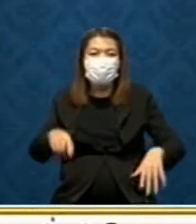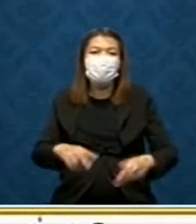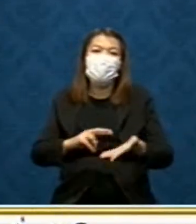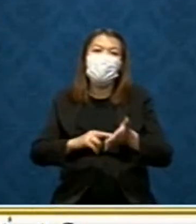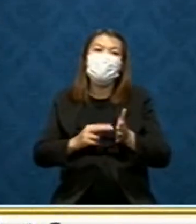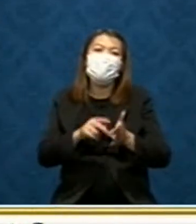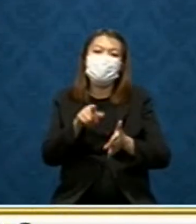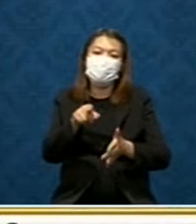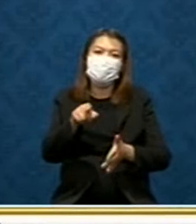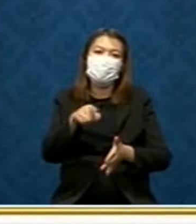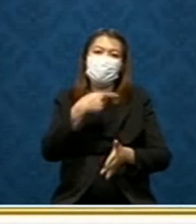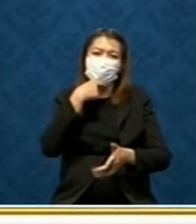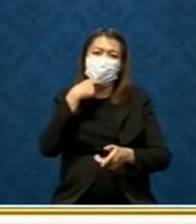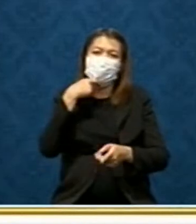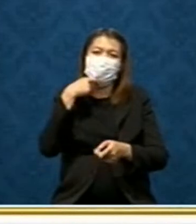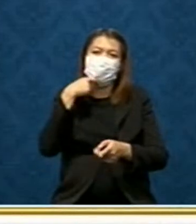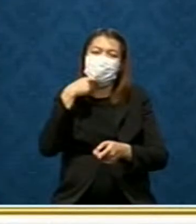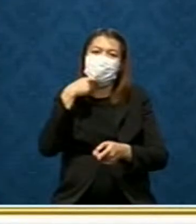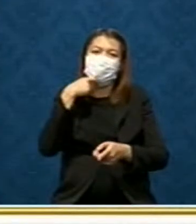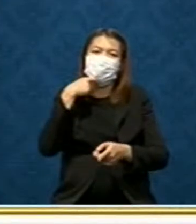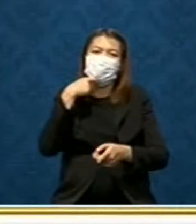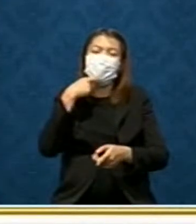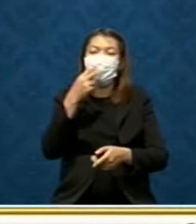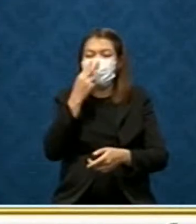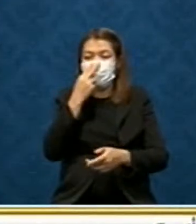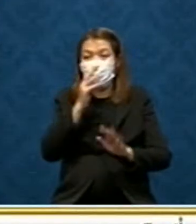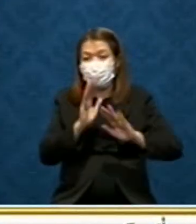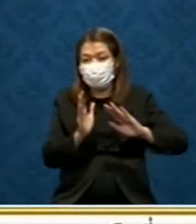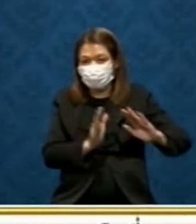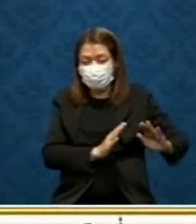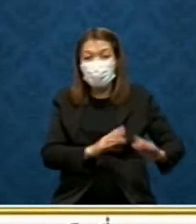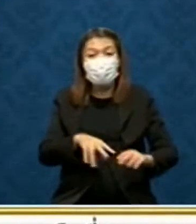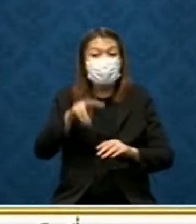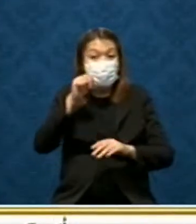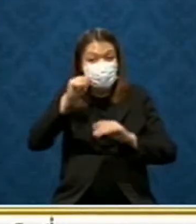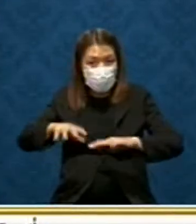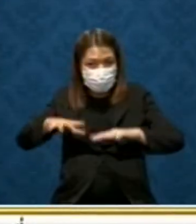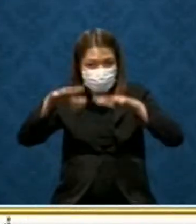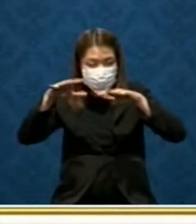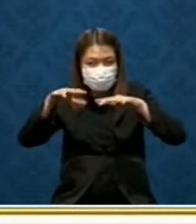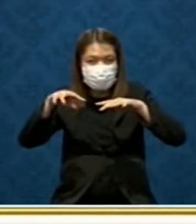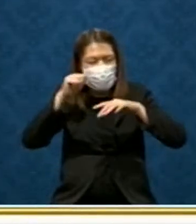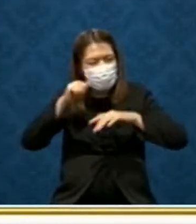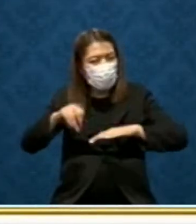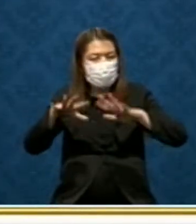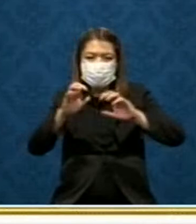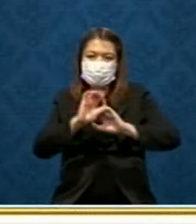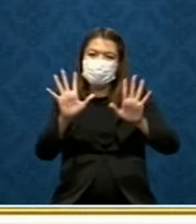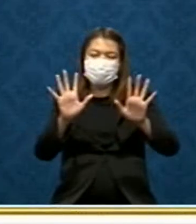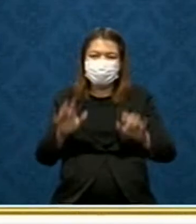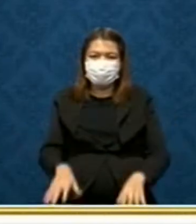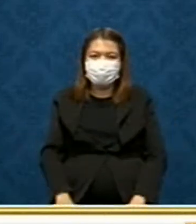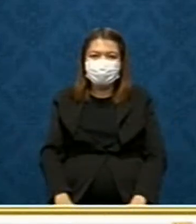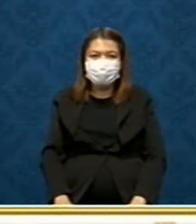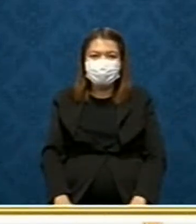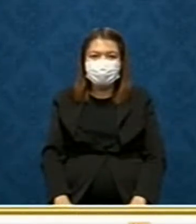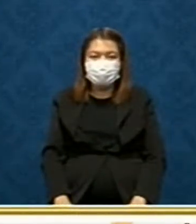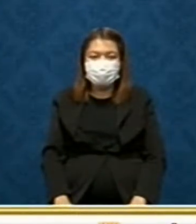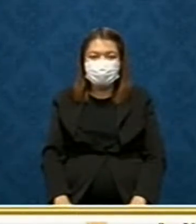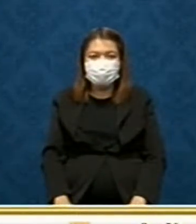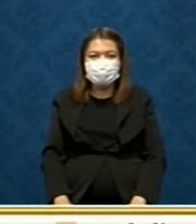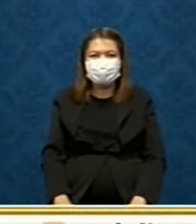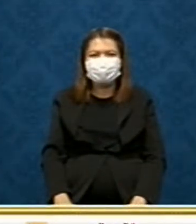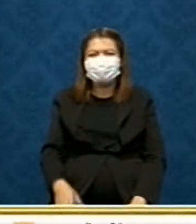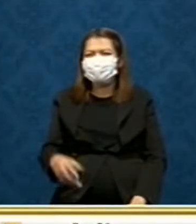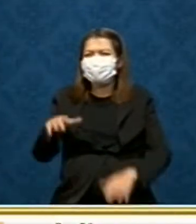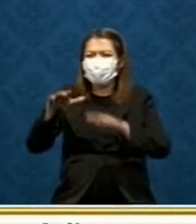ความหมายมบอกอยนั้น นแง ท่วม มาดท่วมทีนี้ท่วมนยิงชัดเลย นี่กพึง